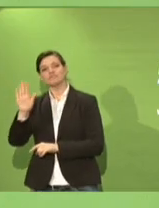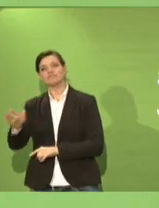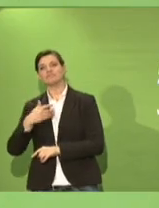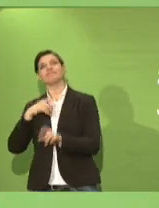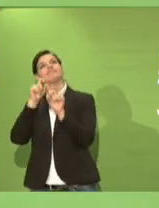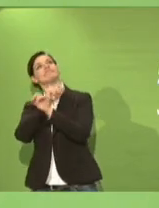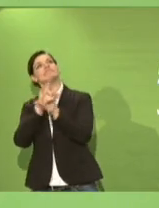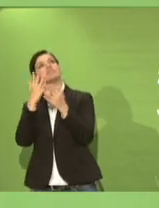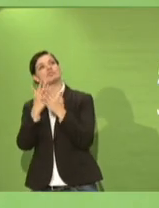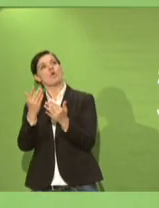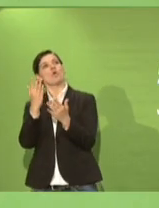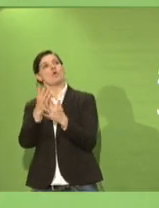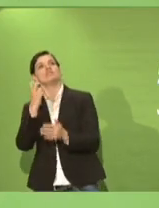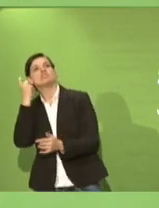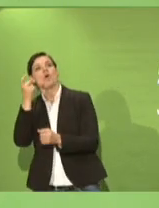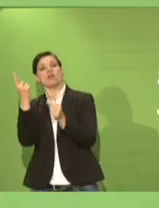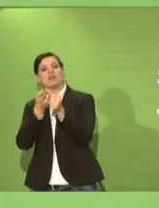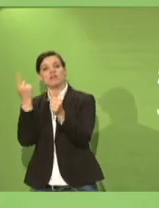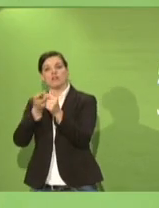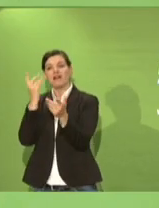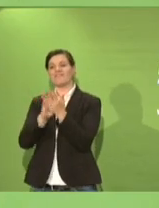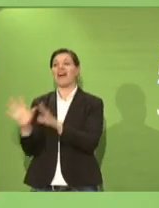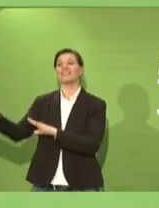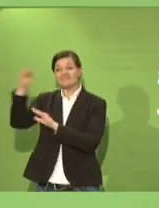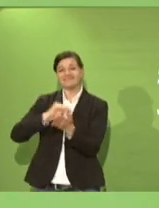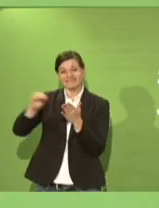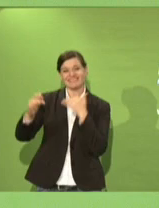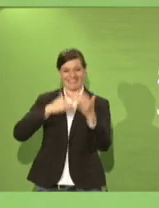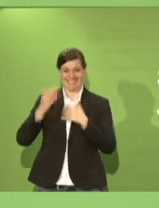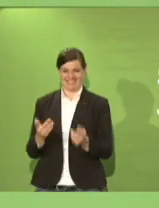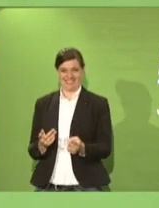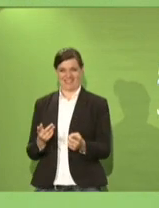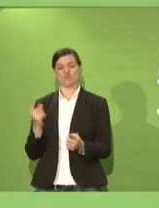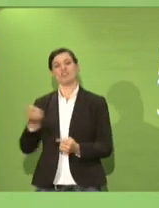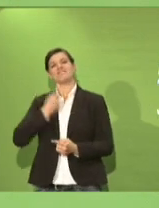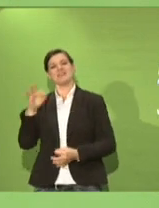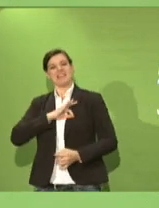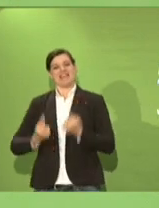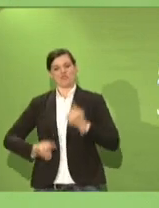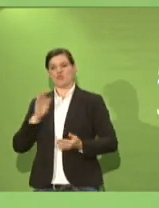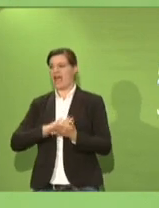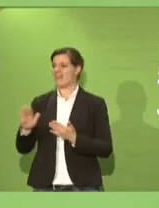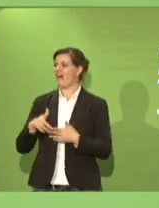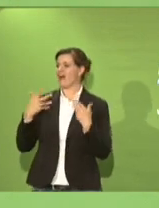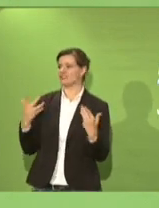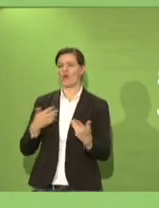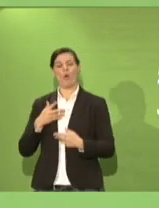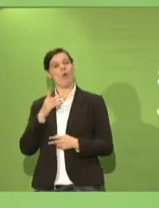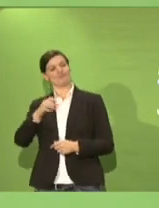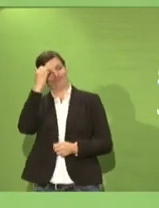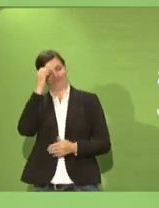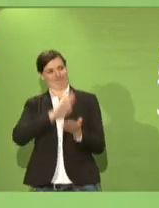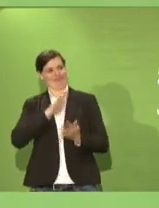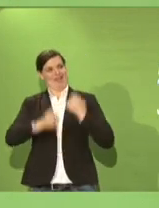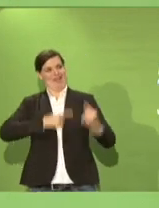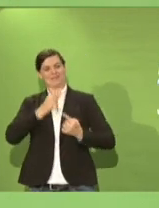der Gesellschaft immer mehr um sich greifen, dass wir nicht einfach weitermachen wollen und dass wir als Grüne auch nicht immer weitermachen wollen mit unserem Kurs, sondern dass wir auch mal